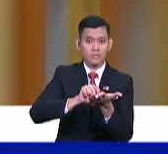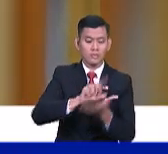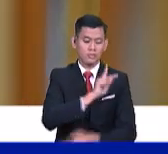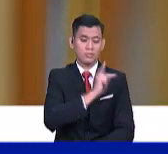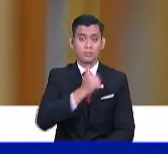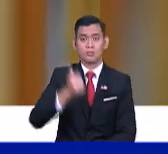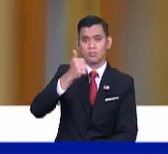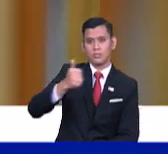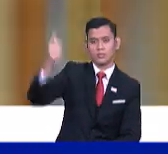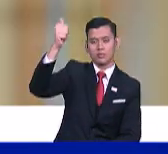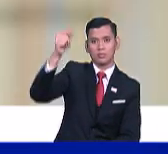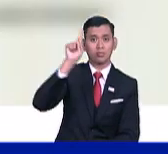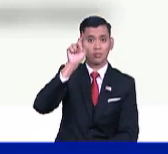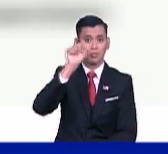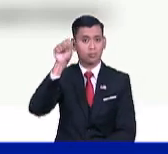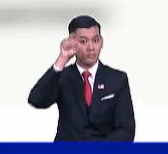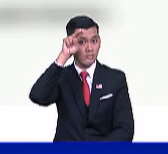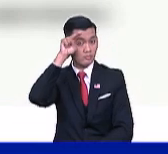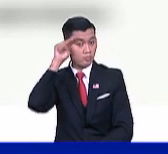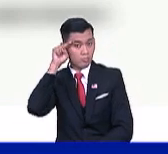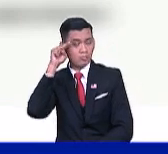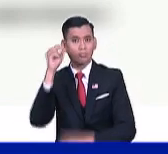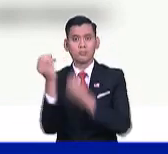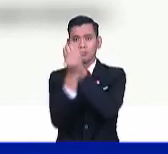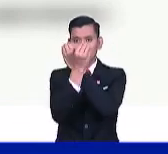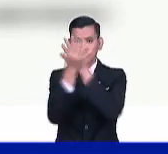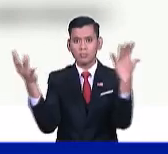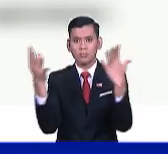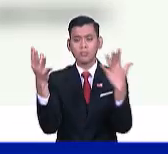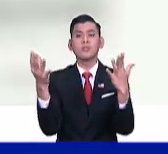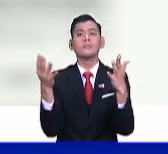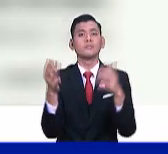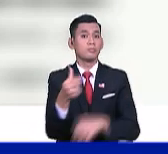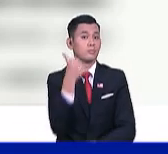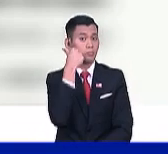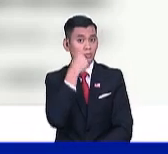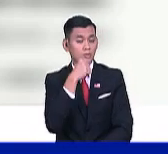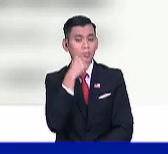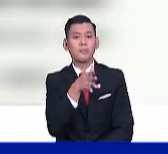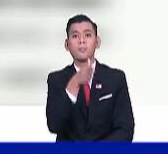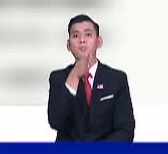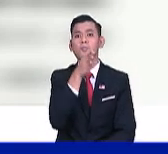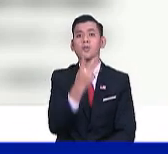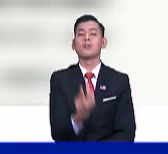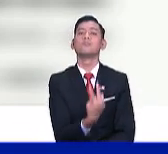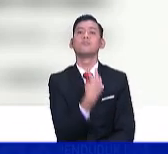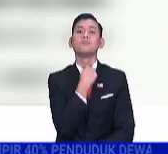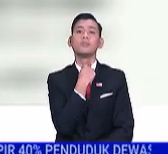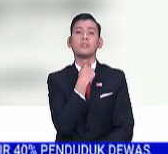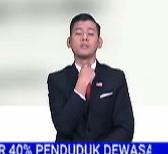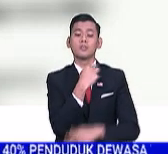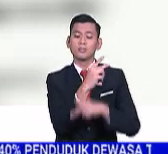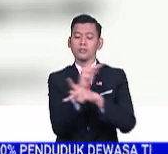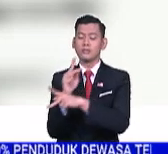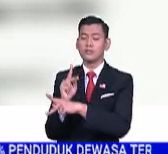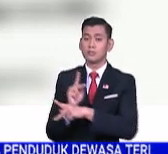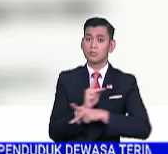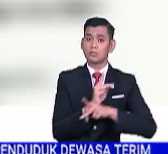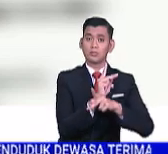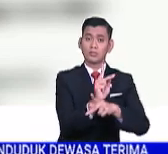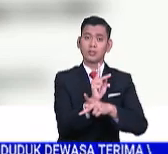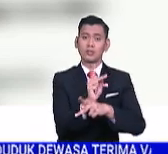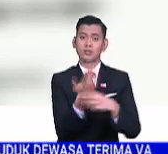Kesihatan, Tan Sri Dr. Nur Hisham Abdullah berkata peratus ibu hamil yang menerima penjagaan rawatan rapi telah